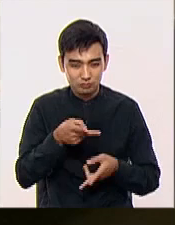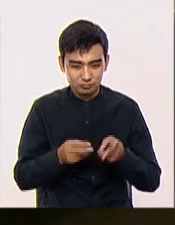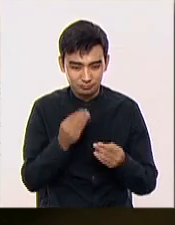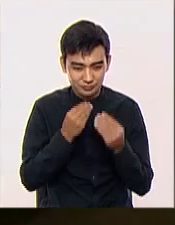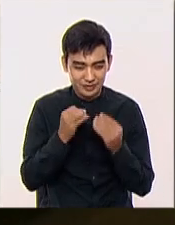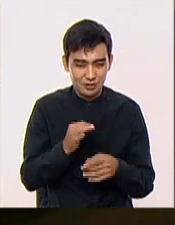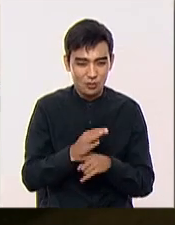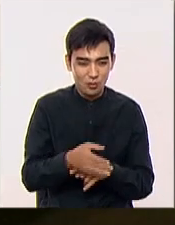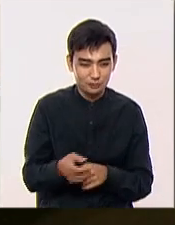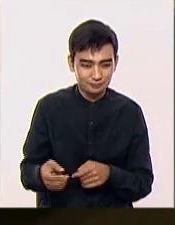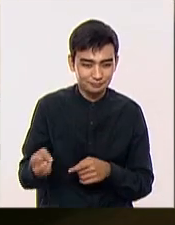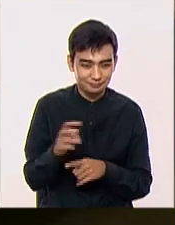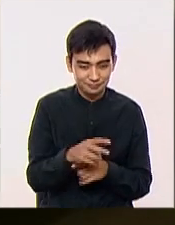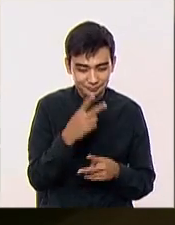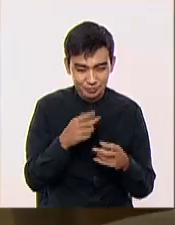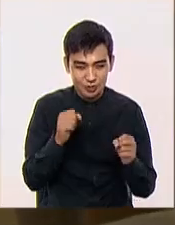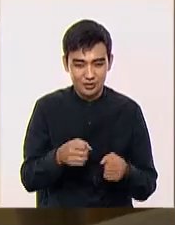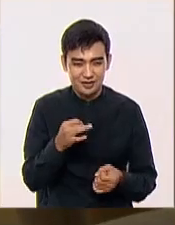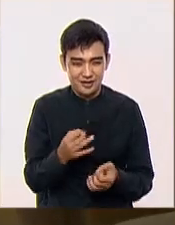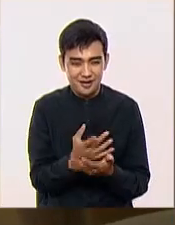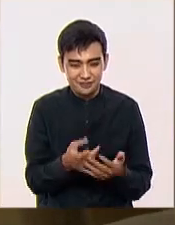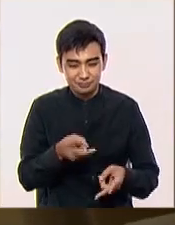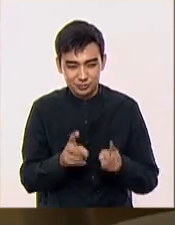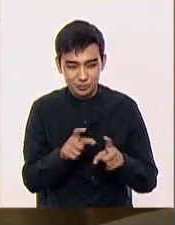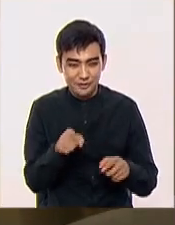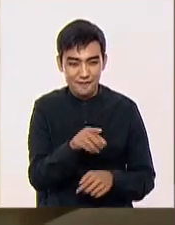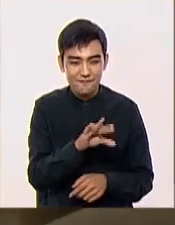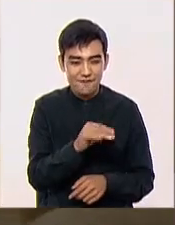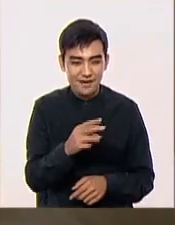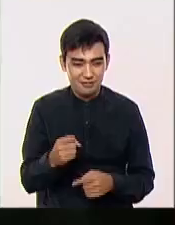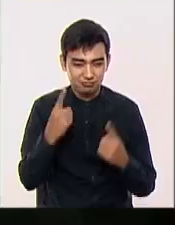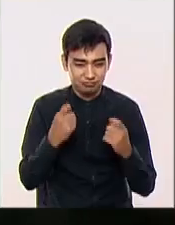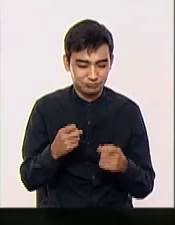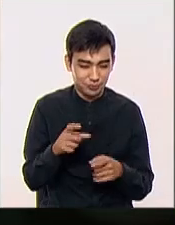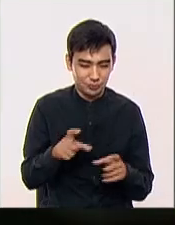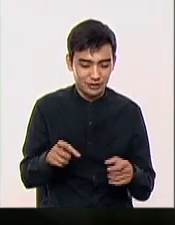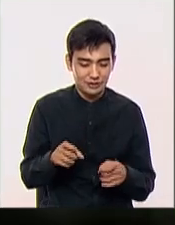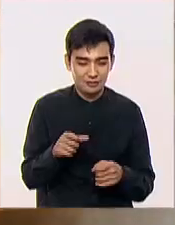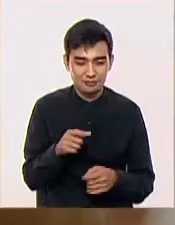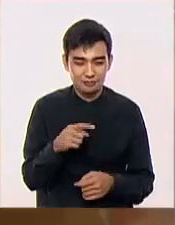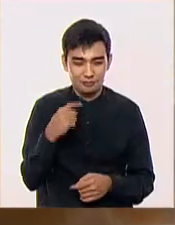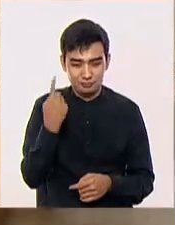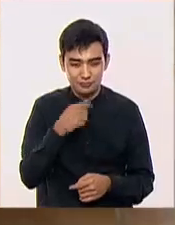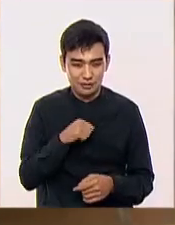қонақ күту залы, тіпті жеке аспаз бен қызметкерлер осы вилла қонақтарына жеке қызмет көрсетеді.